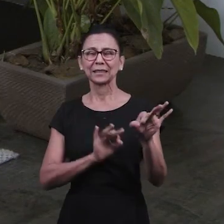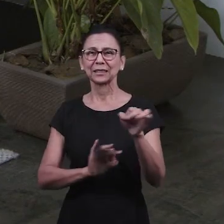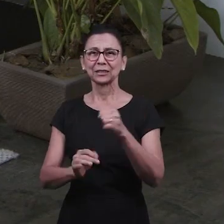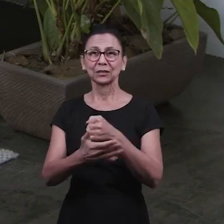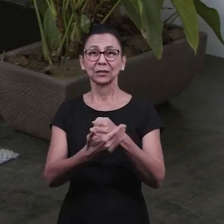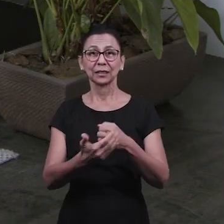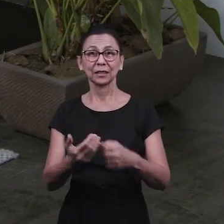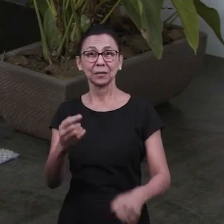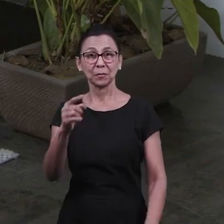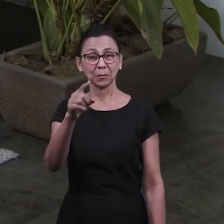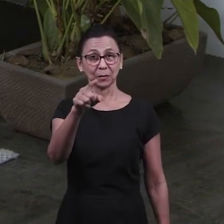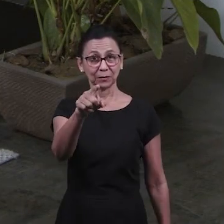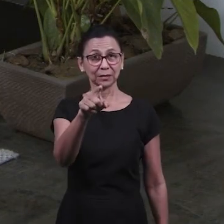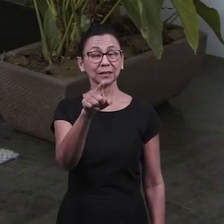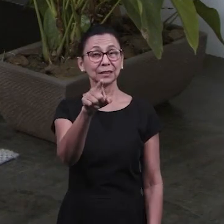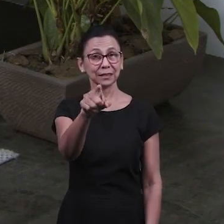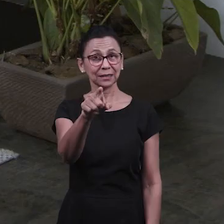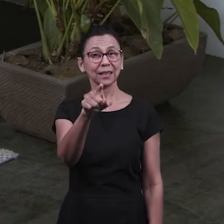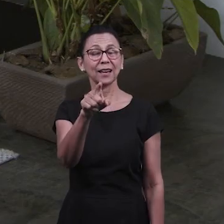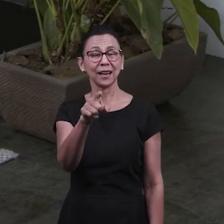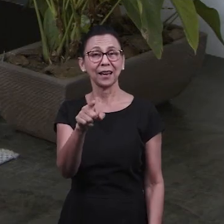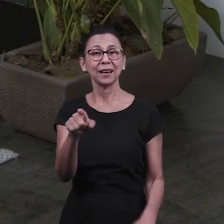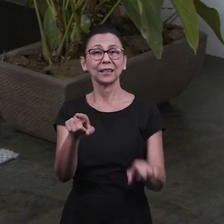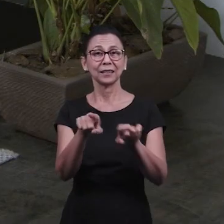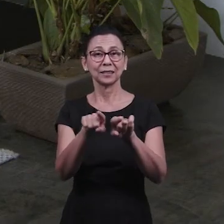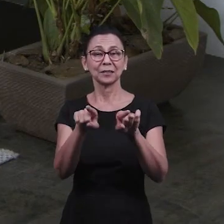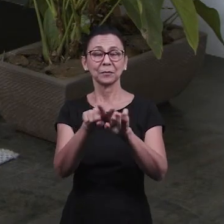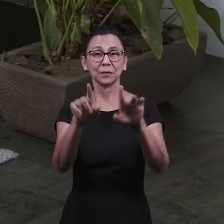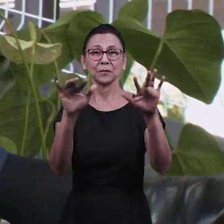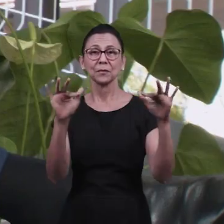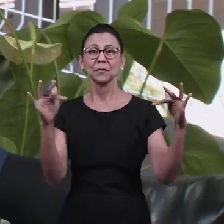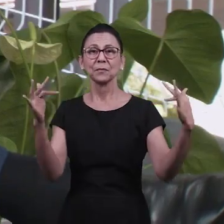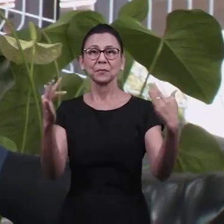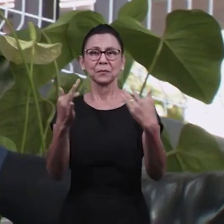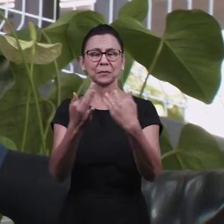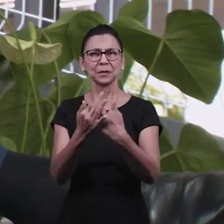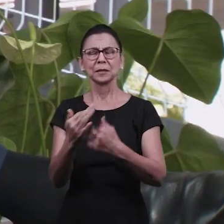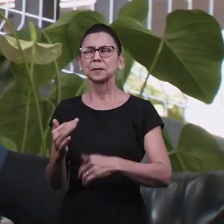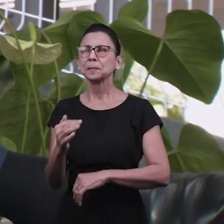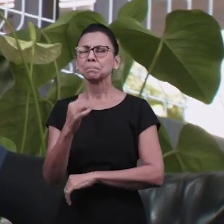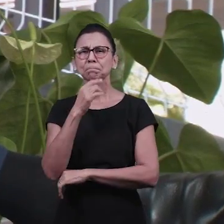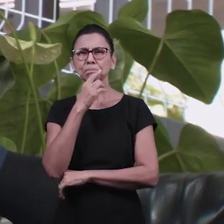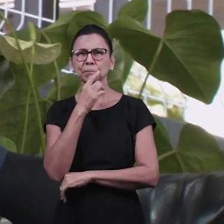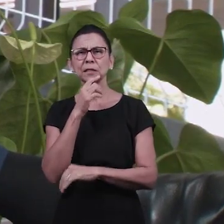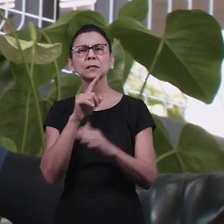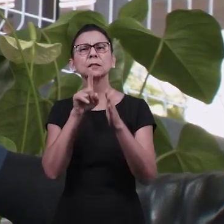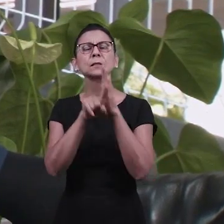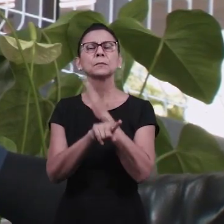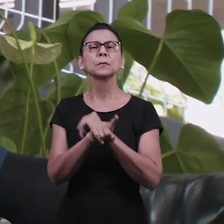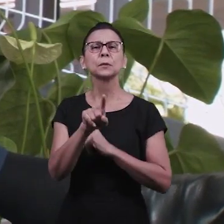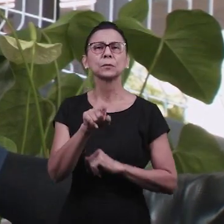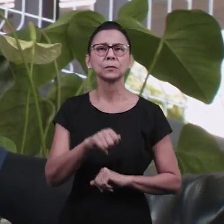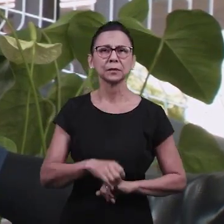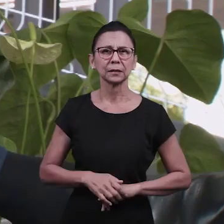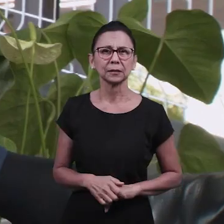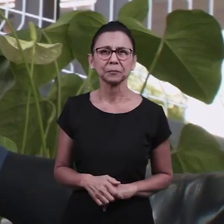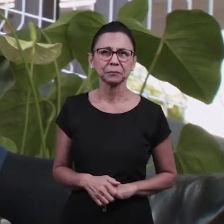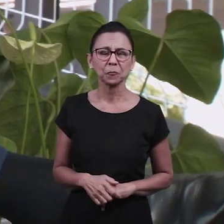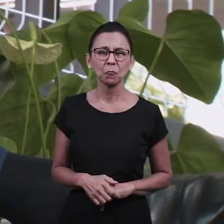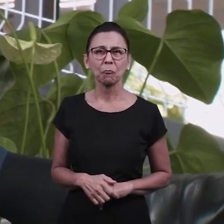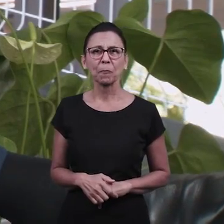tout le soin pour vous et aussi pour toute votre famille. J'ai une question à vous